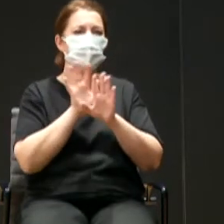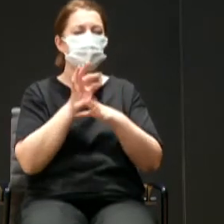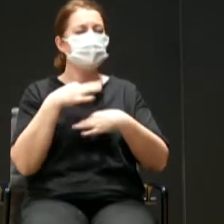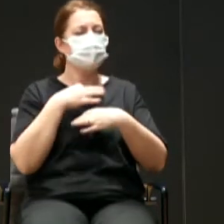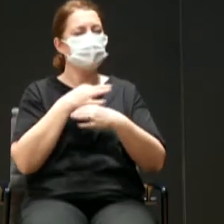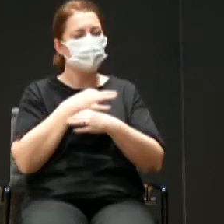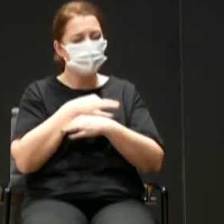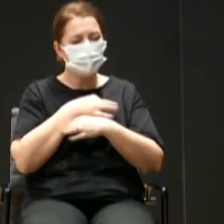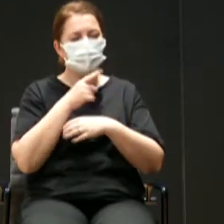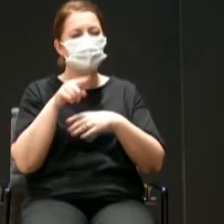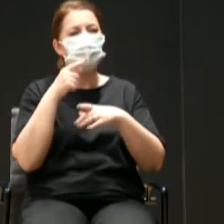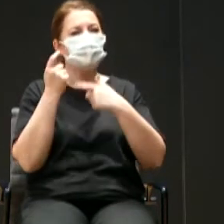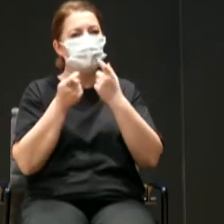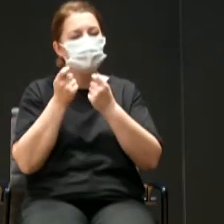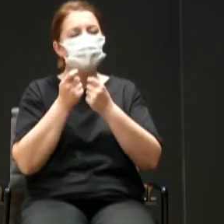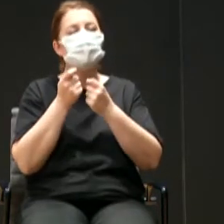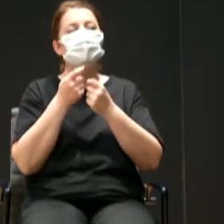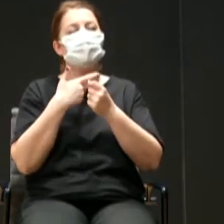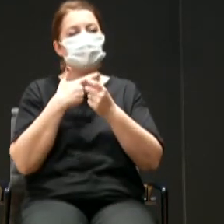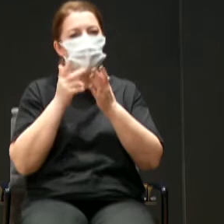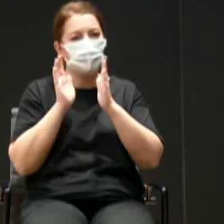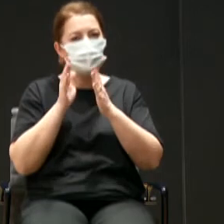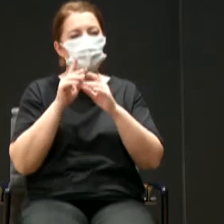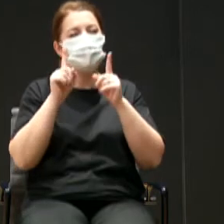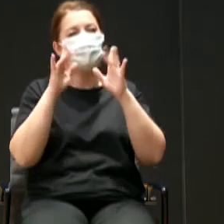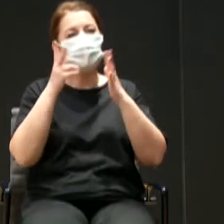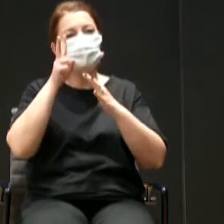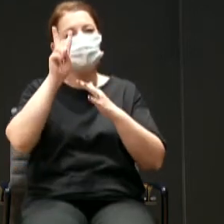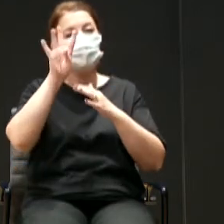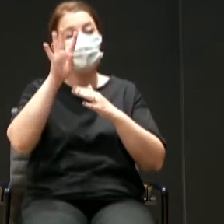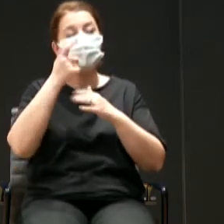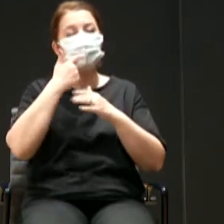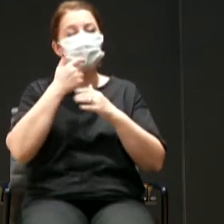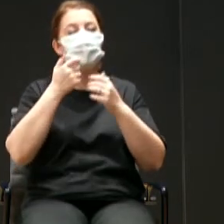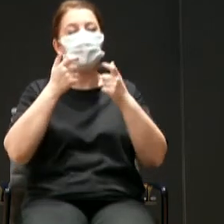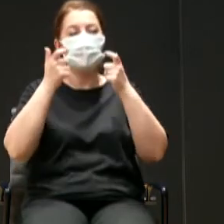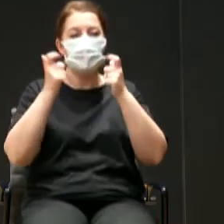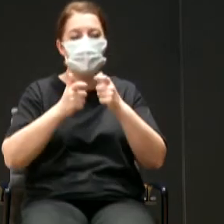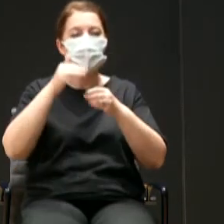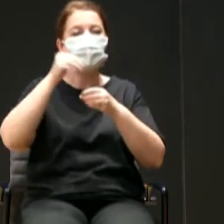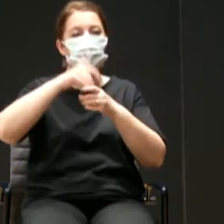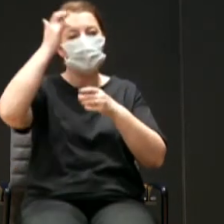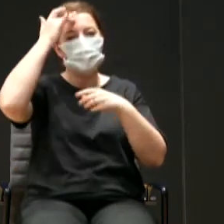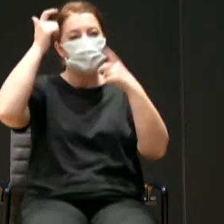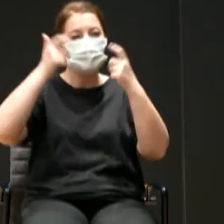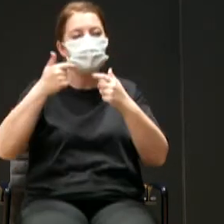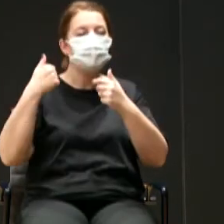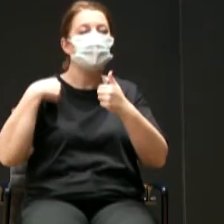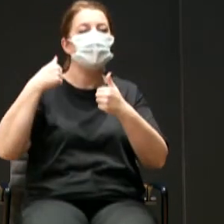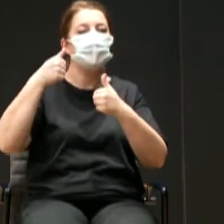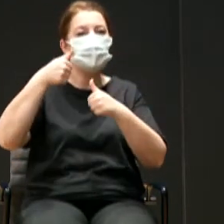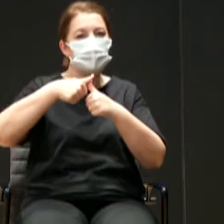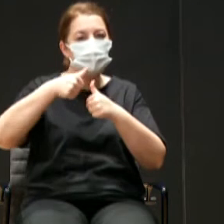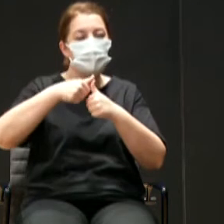çalışmalarımızı teşkilat olarak devam ediyoruz. İnşallah 2024 yılında yerel seçimlerinde Beylikdüzü'nde tekrardan AK Parti'nin